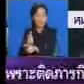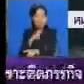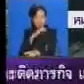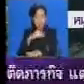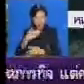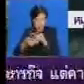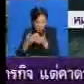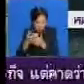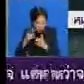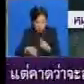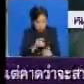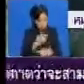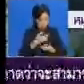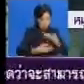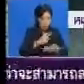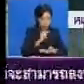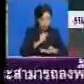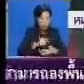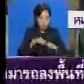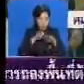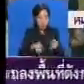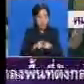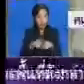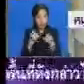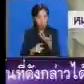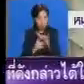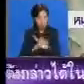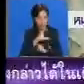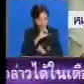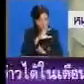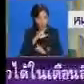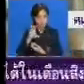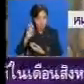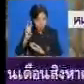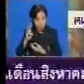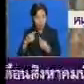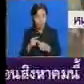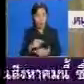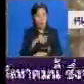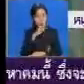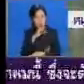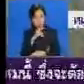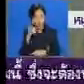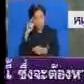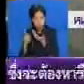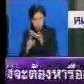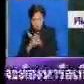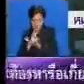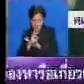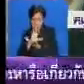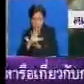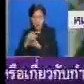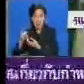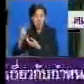โดยราคาหมูเป็นเนี่ยนะฮะอยู่ที่กิโลกรัมละ55ถึง56บาทราคาหมูซี่ครับอยู่ที่กิโลกรัมละ65